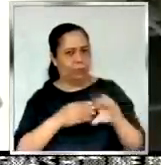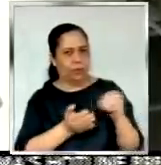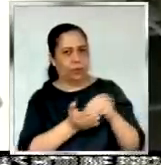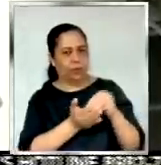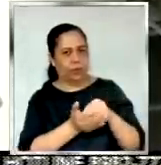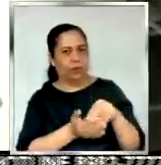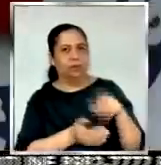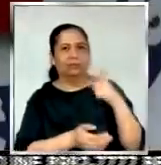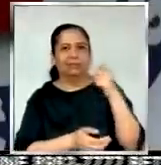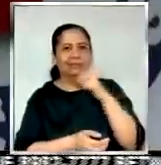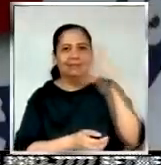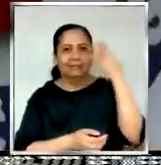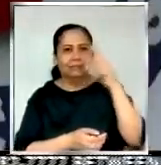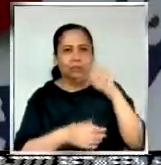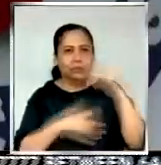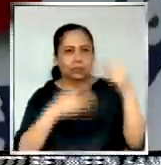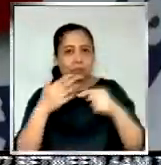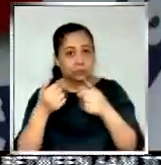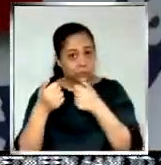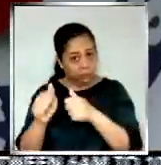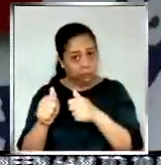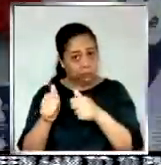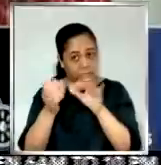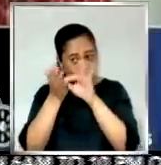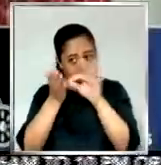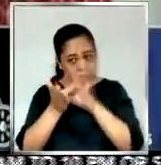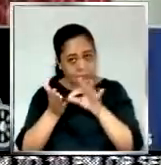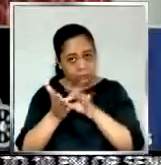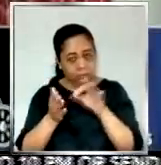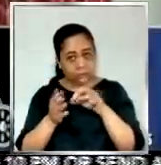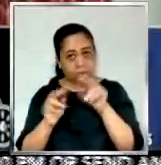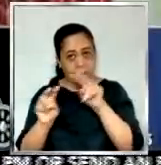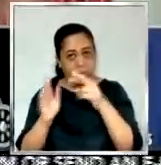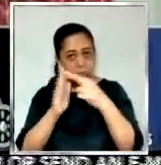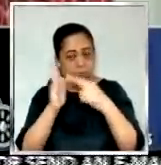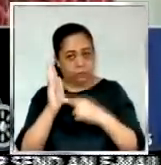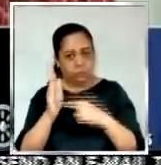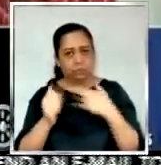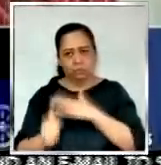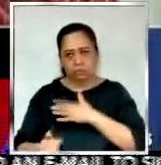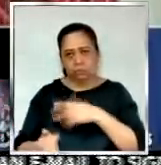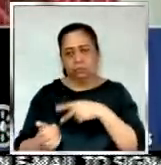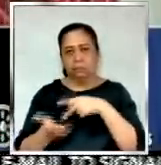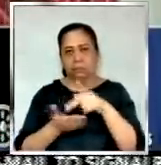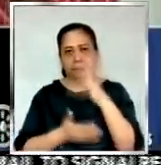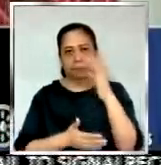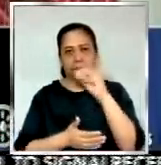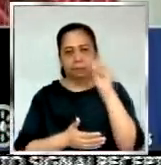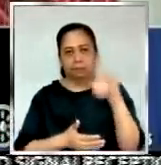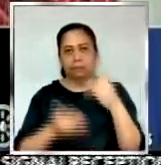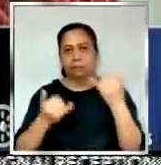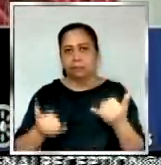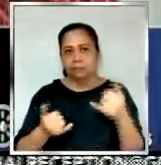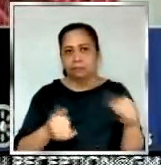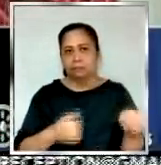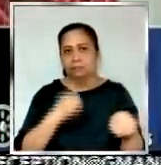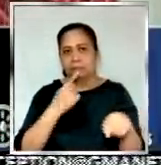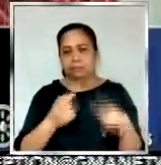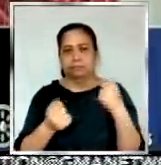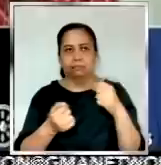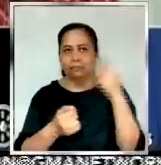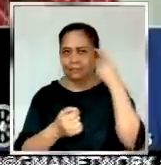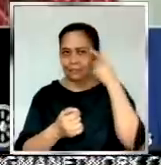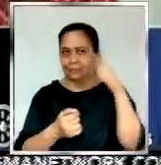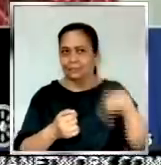nila alam kung nasunod ang accounting and auditing rules. We're willing to pay 50% right now. Ang pagkakaintindi ko po,